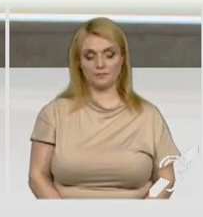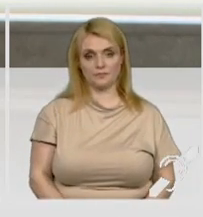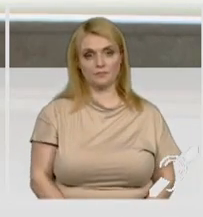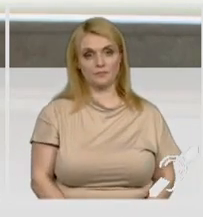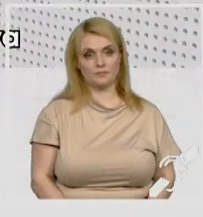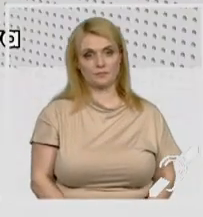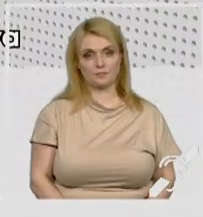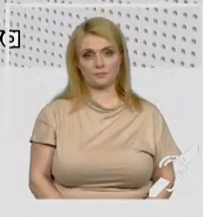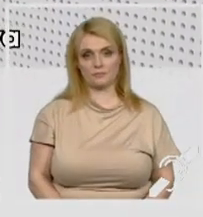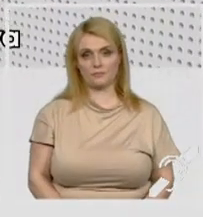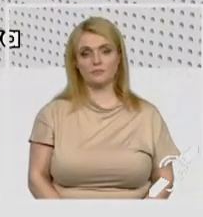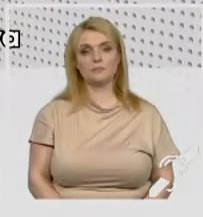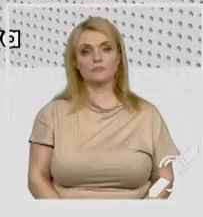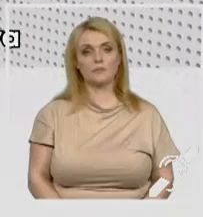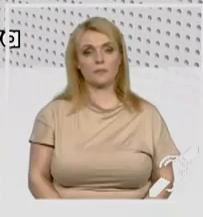cibernetică